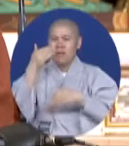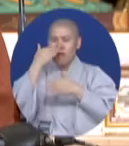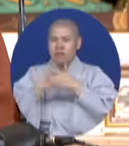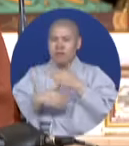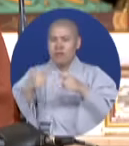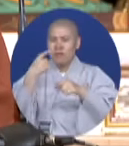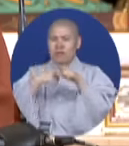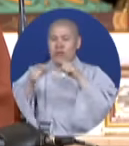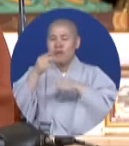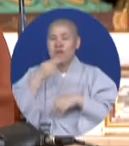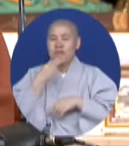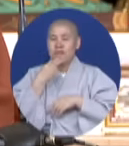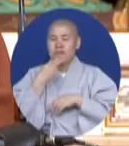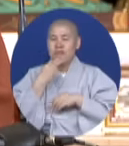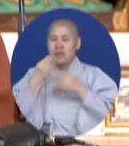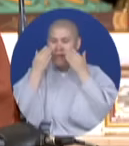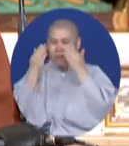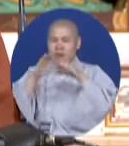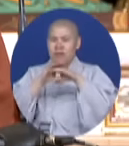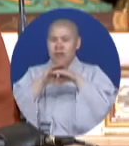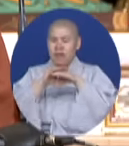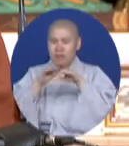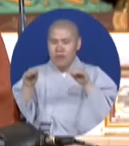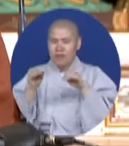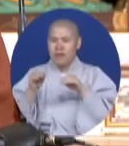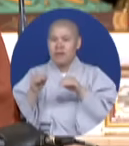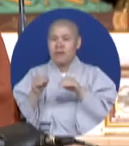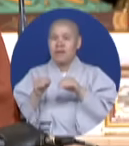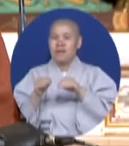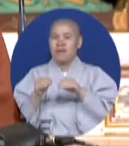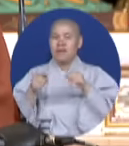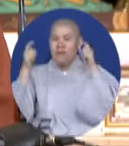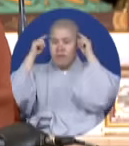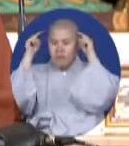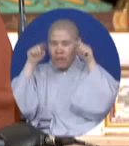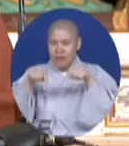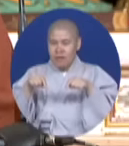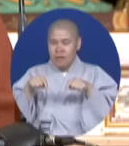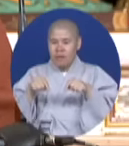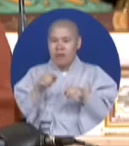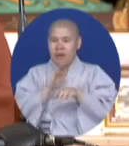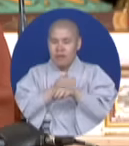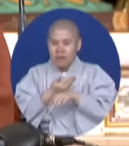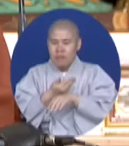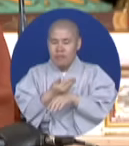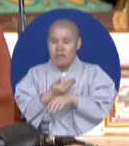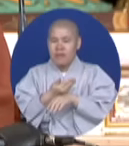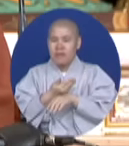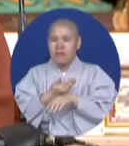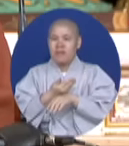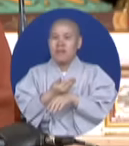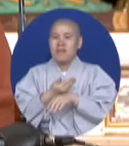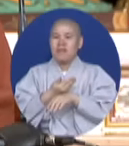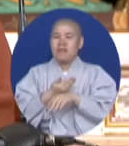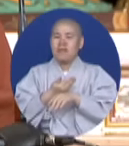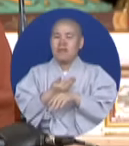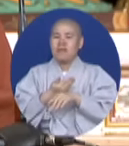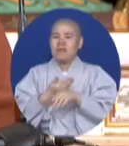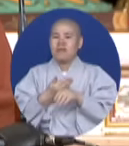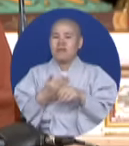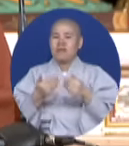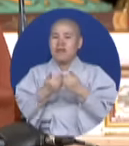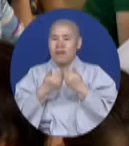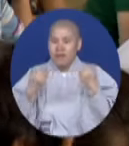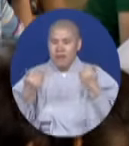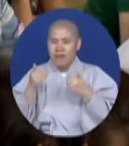완전하게 그 어리석음과 미혹된 것, 치혹을 여의게